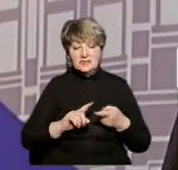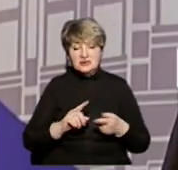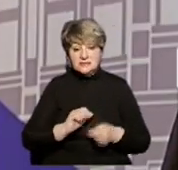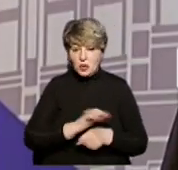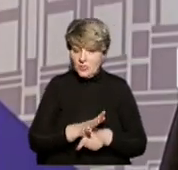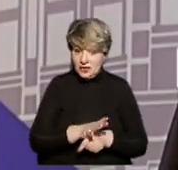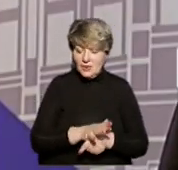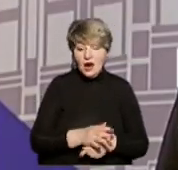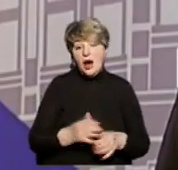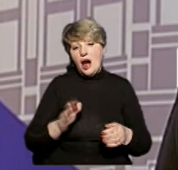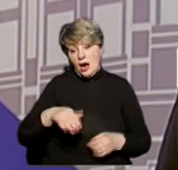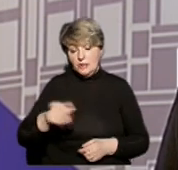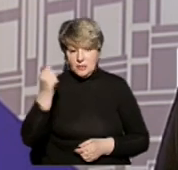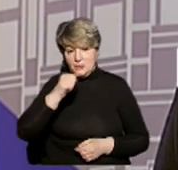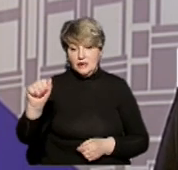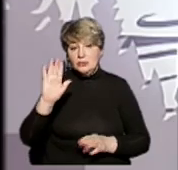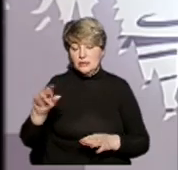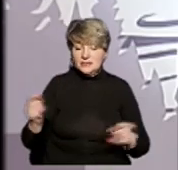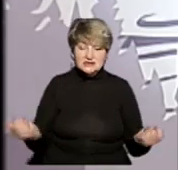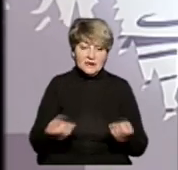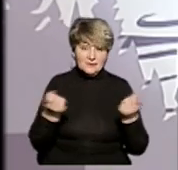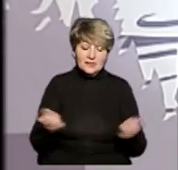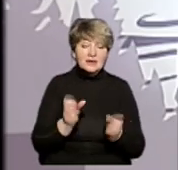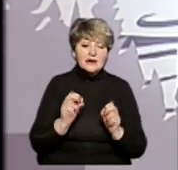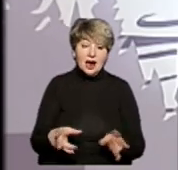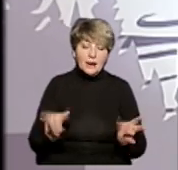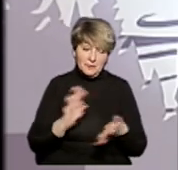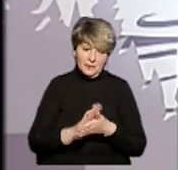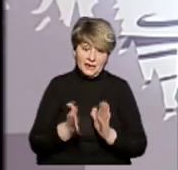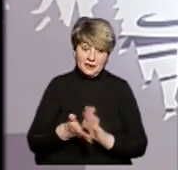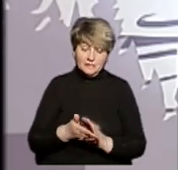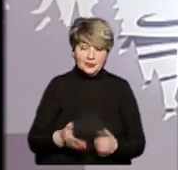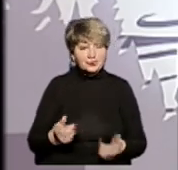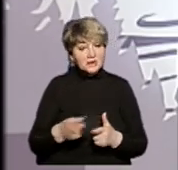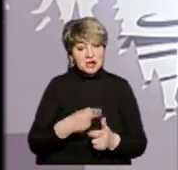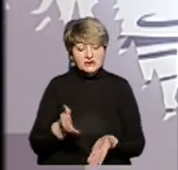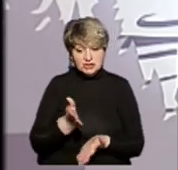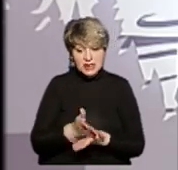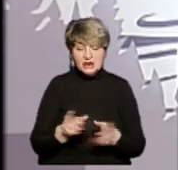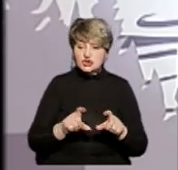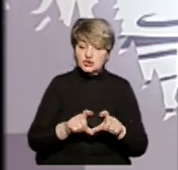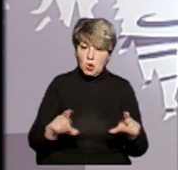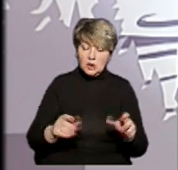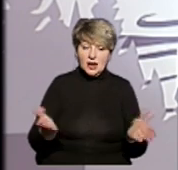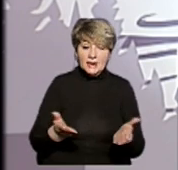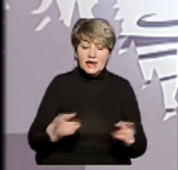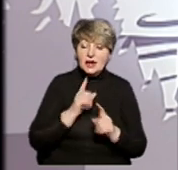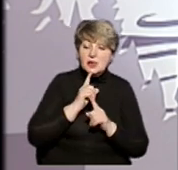нашої перемоги будемо святкувати і вчитись так, як слід. Чи є школи, які не будуть приймати дітей